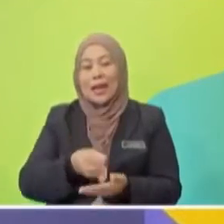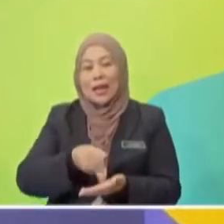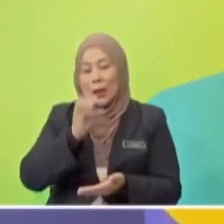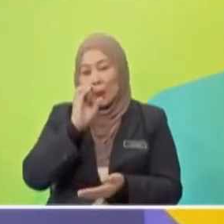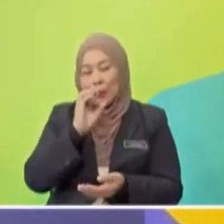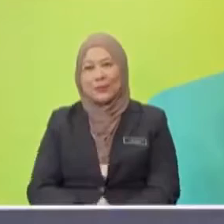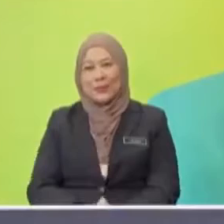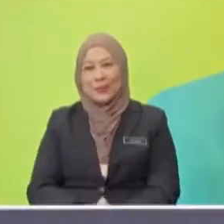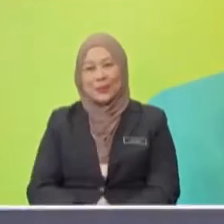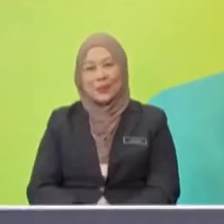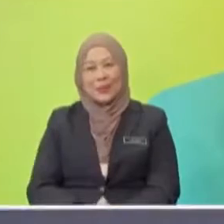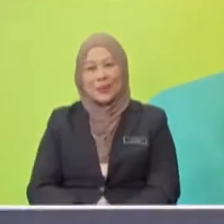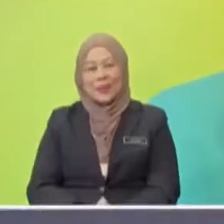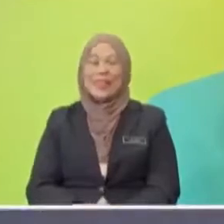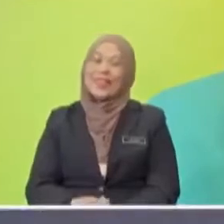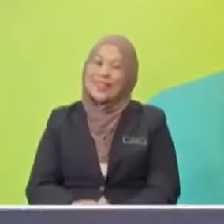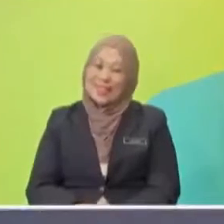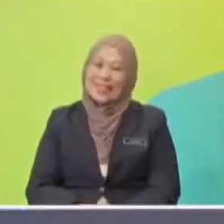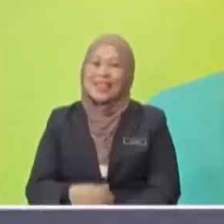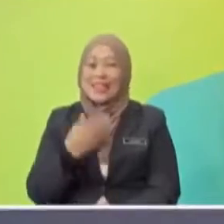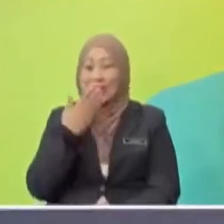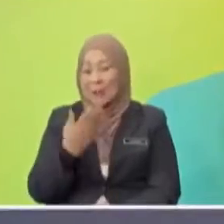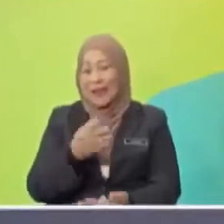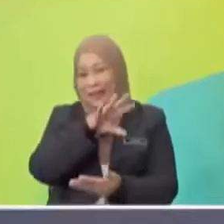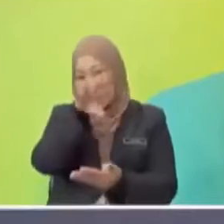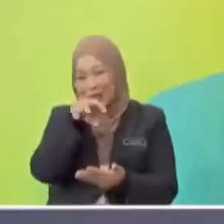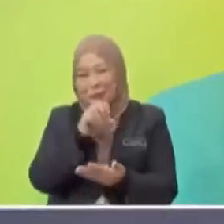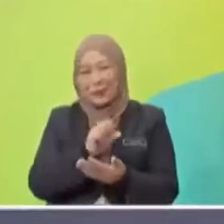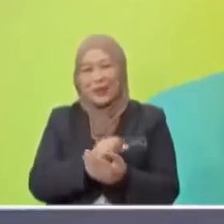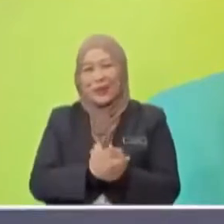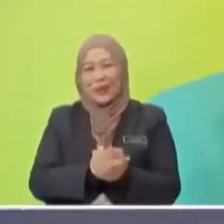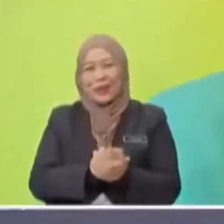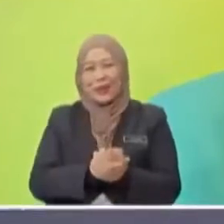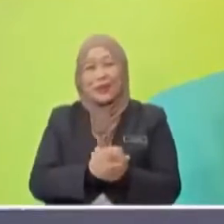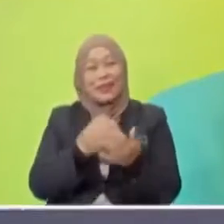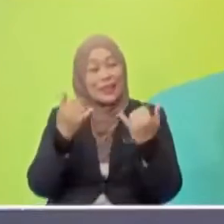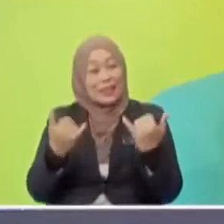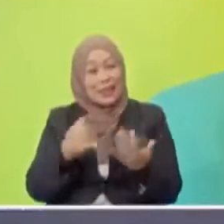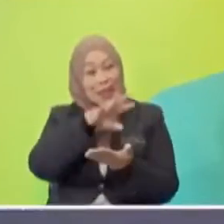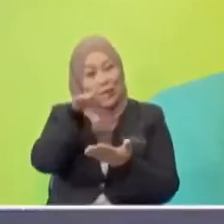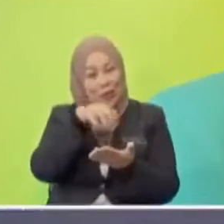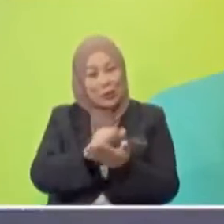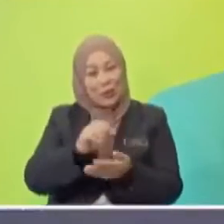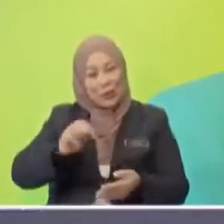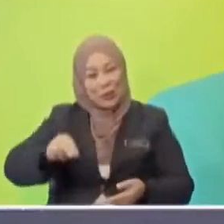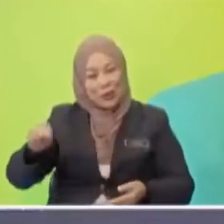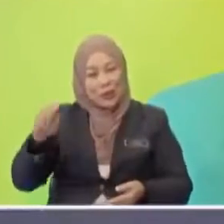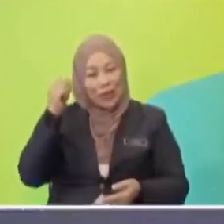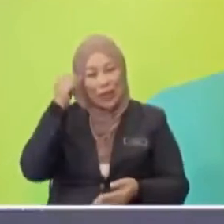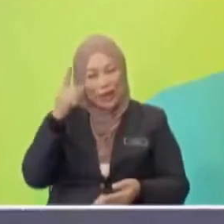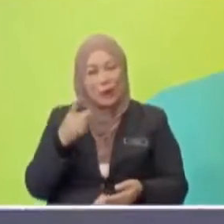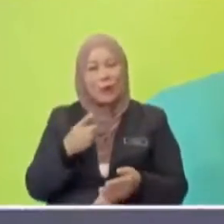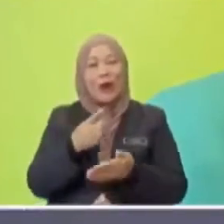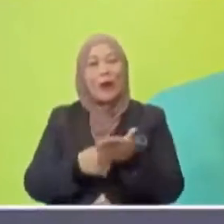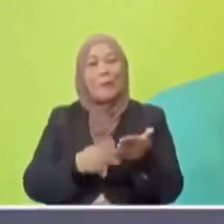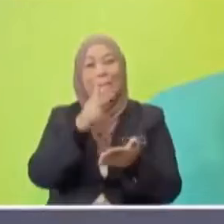hidup toilet Terima Kasih Cikgu dan semestinya murid-murid di rumah juga sudah aku mengenal pasti hari ini ya Apakah ciri benda